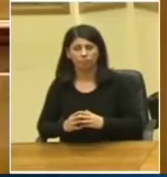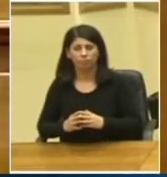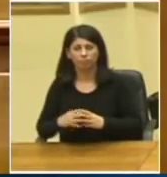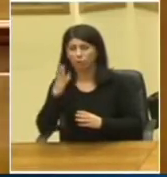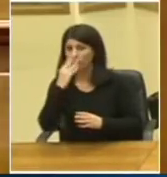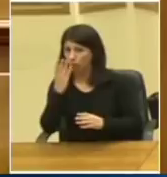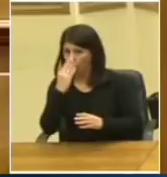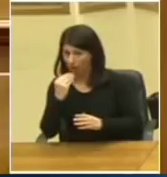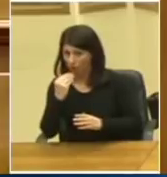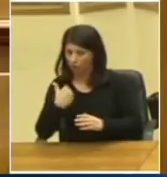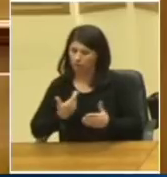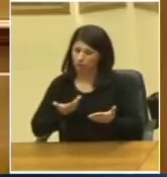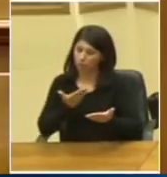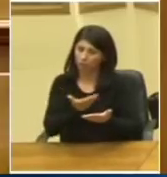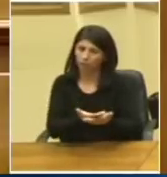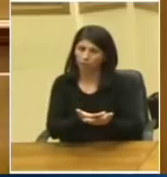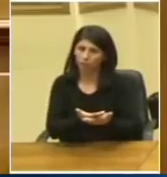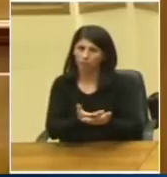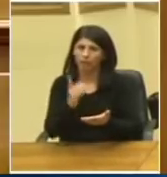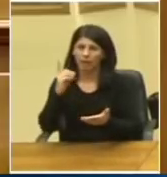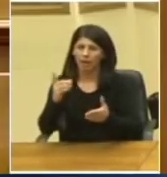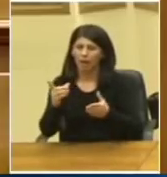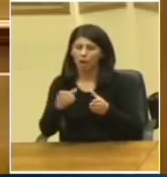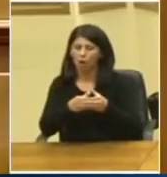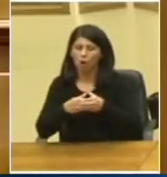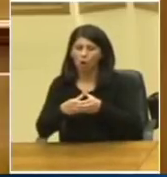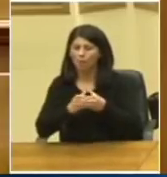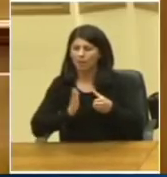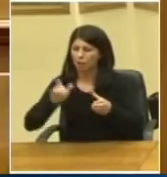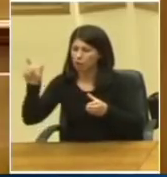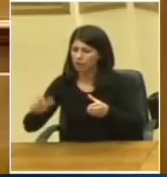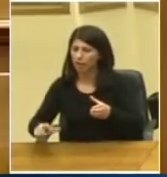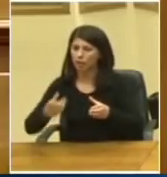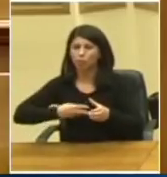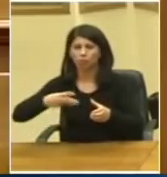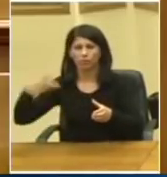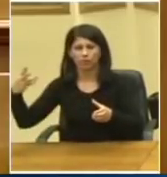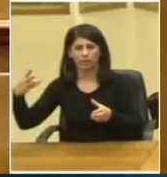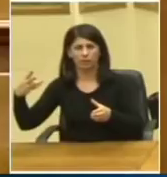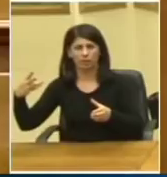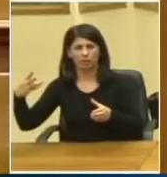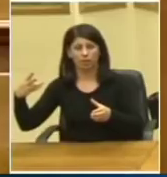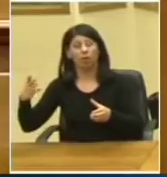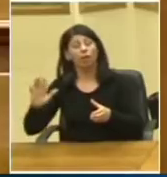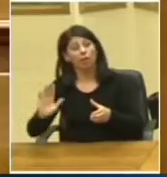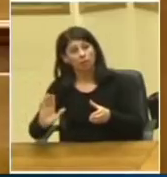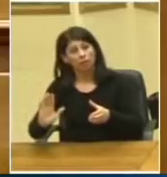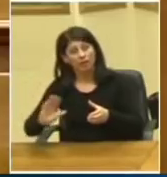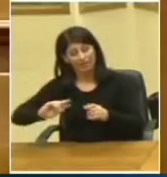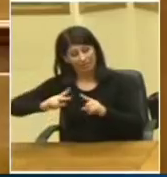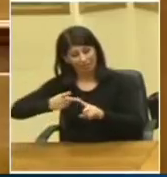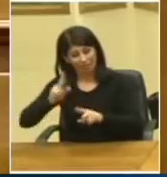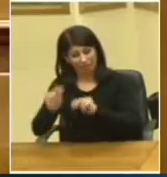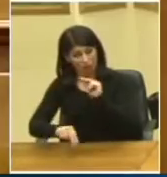Φλεβάρη, να προτείνουμε ένα κομματικό στέλεχος του ΣΥΡΙΖΑ για Πρόεδρο της Δημοκρατίας. Και μάλιστα, στη δεύτερη